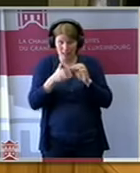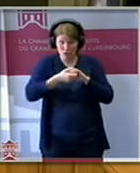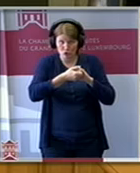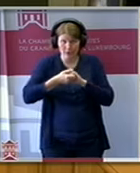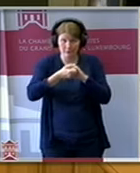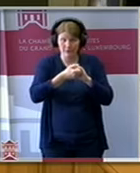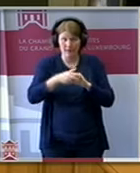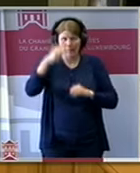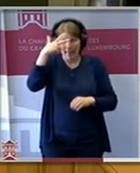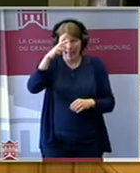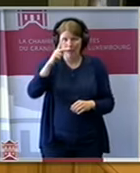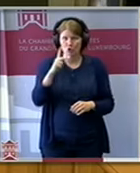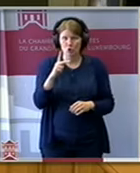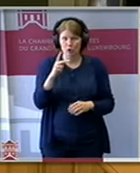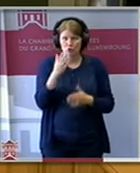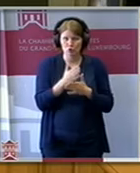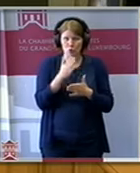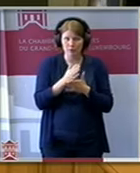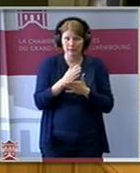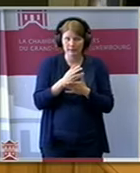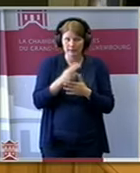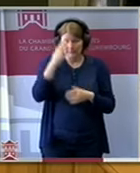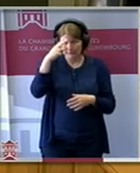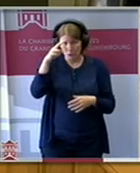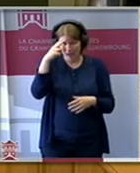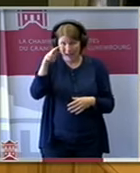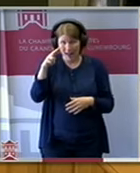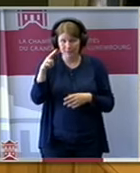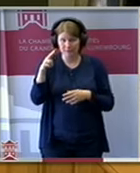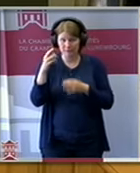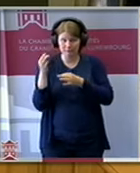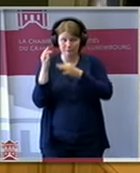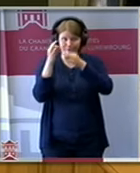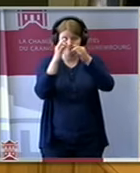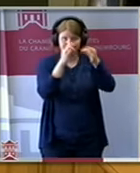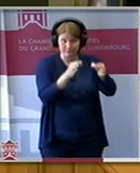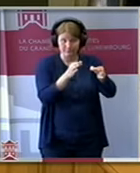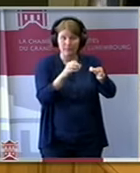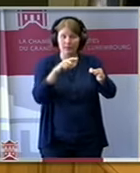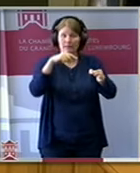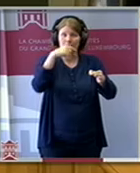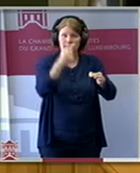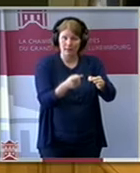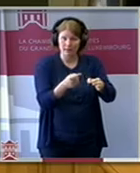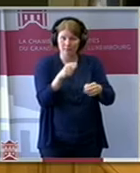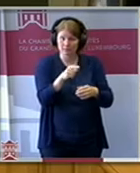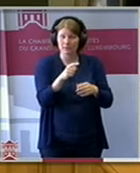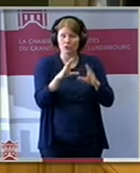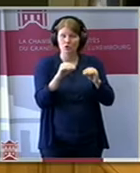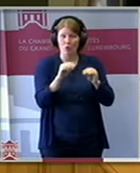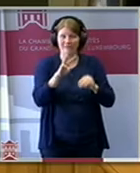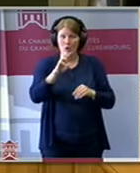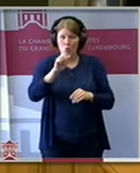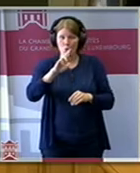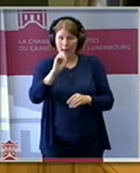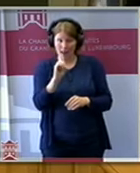Herr Khashoggi von Saudi-Arabien ausspioniert hat. Und wir wissen, wie das ausgeht. Als anscheinend soll die Software ja auch